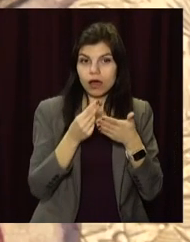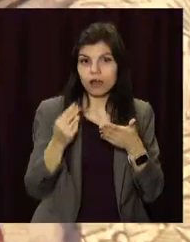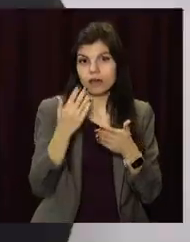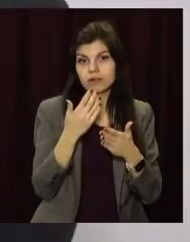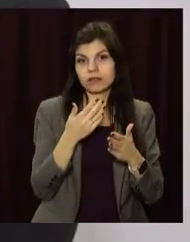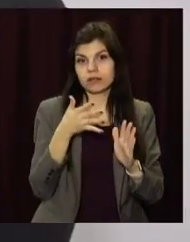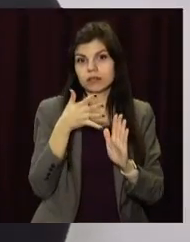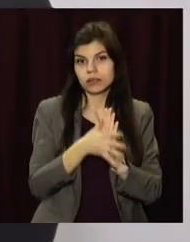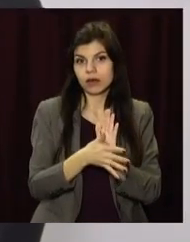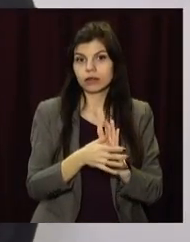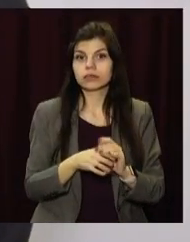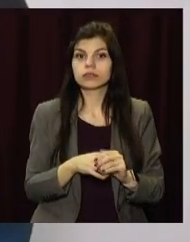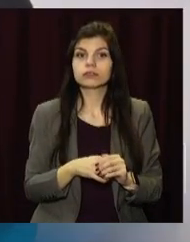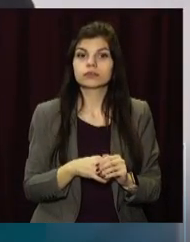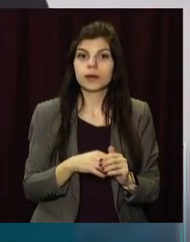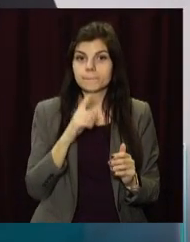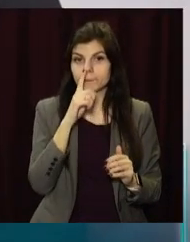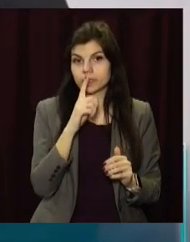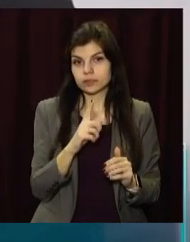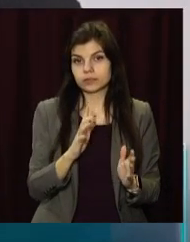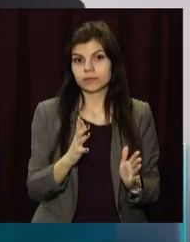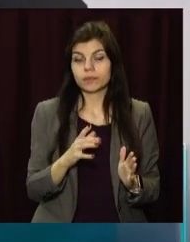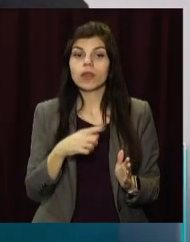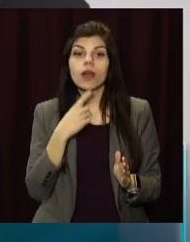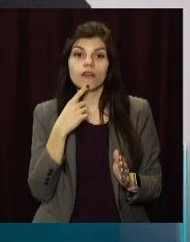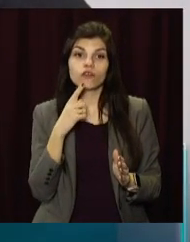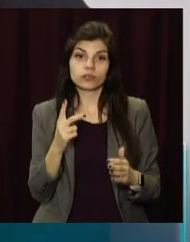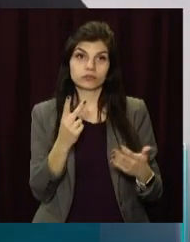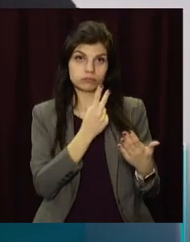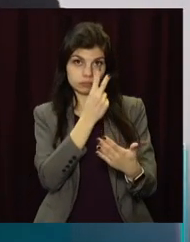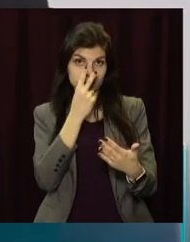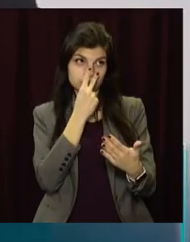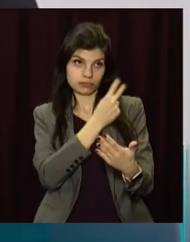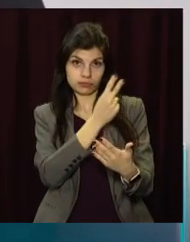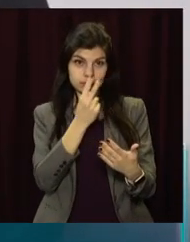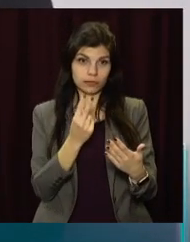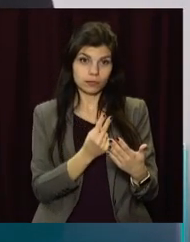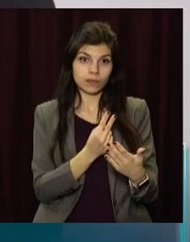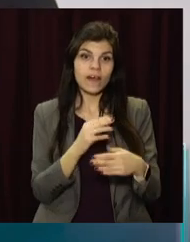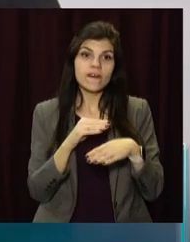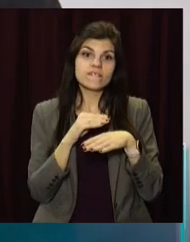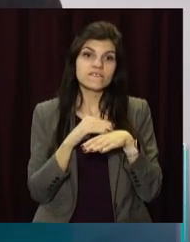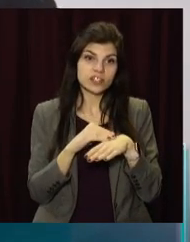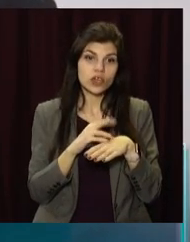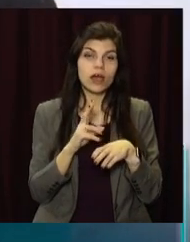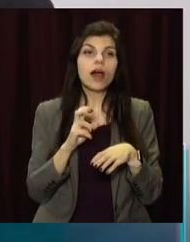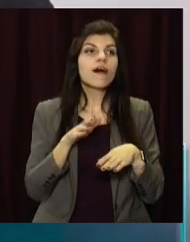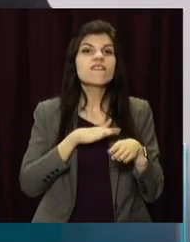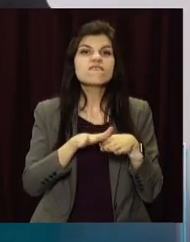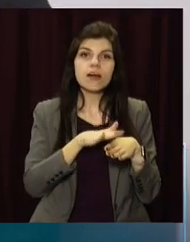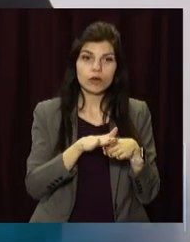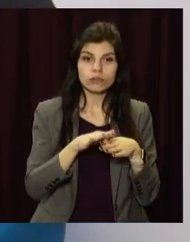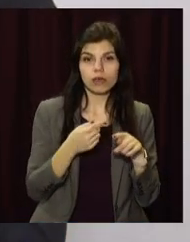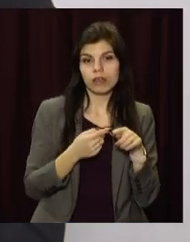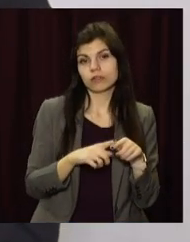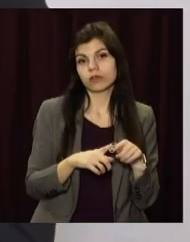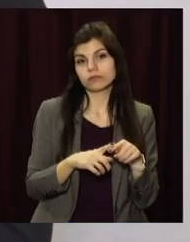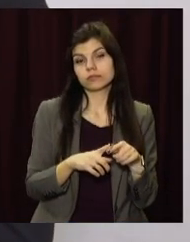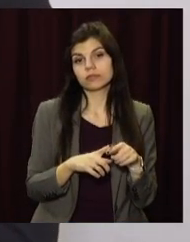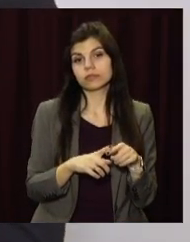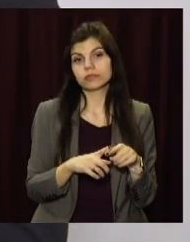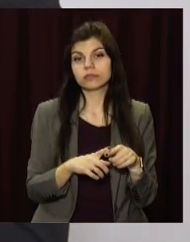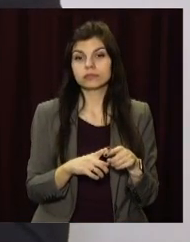Цю ікону Тетяна називає втіленням мрії. Каже, давно мріяла об'єднати під однією рамою 13 найбільших православних свят